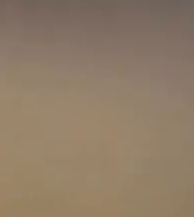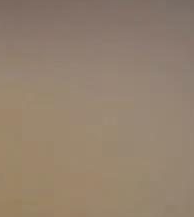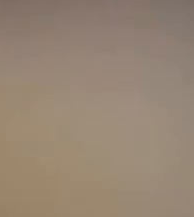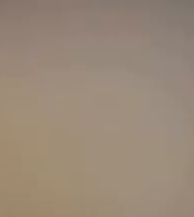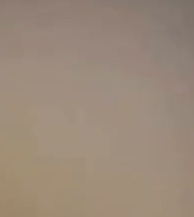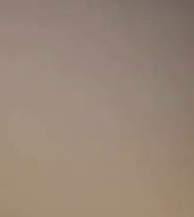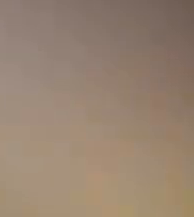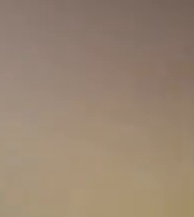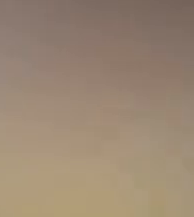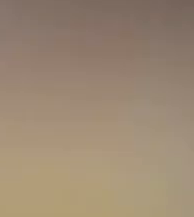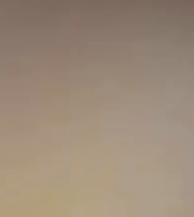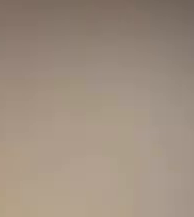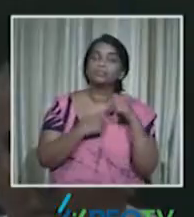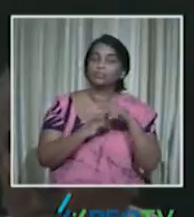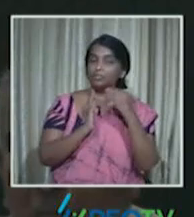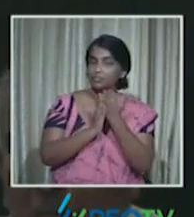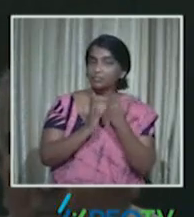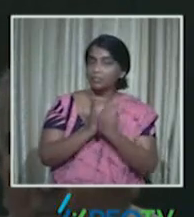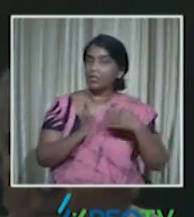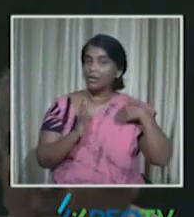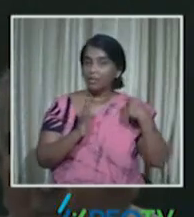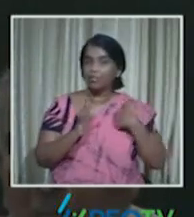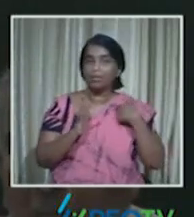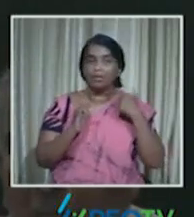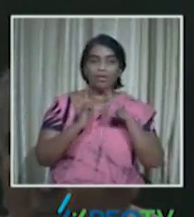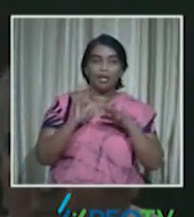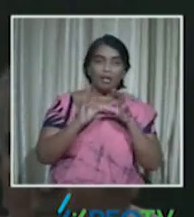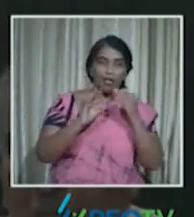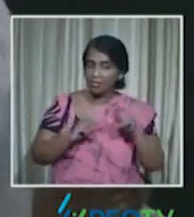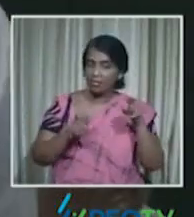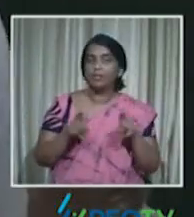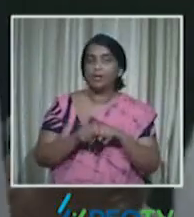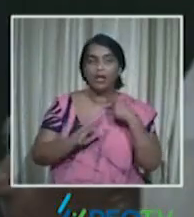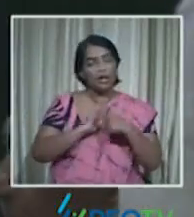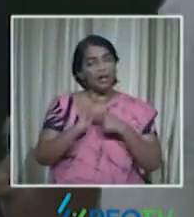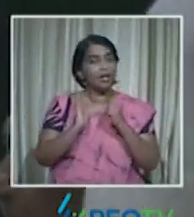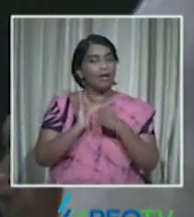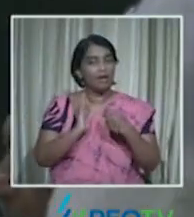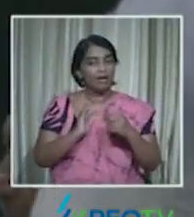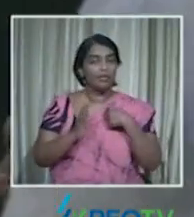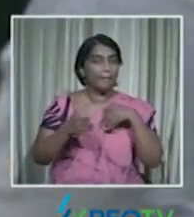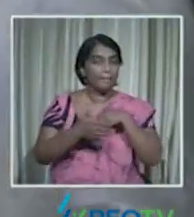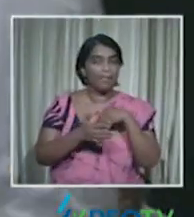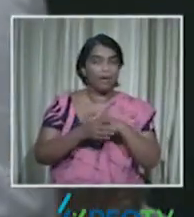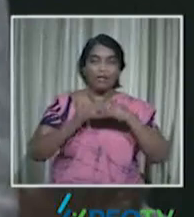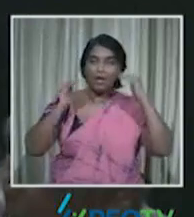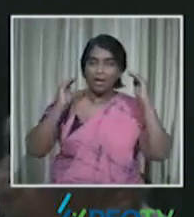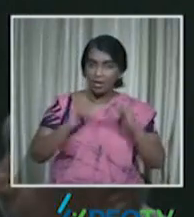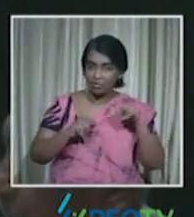විරෝධතාවයේ නිරත මන්ත්‍රීවරුන් එම අවස්ථාවේදී පාර්ලිමේන්තු විවාදයට එක් වූ හිටපු අමාත්‍ය බන්දුල ගුණවර්ධන මහතා ඉදිරිපිටට